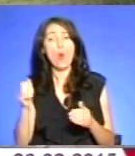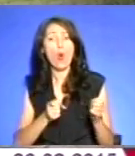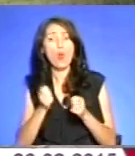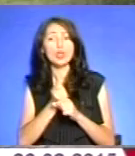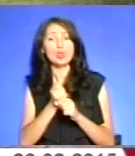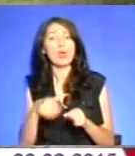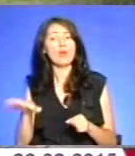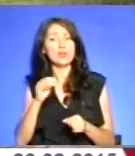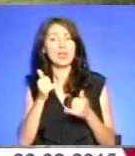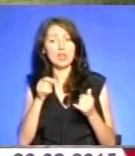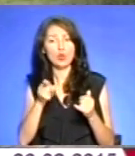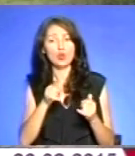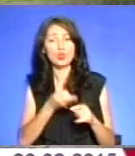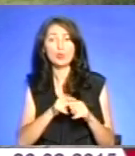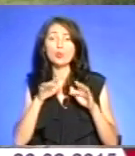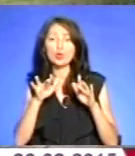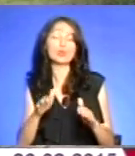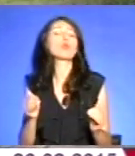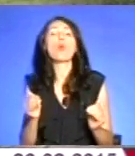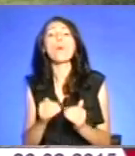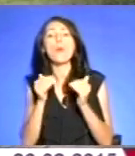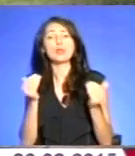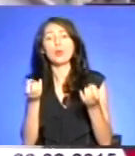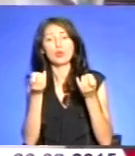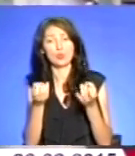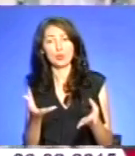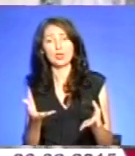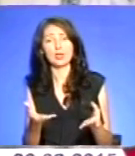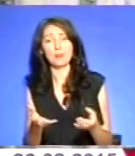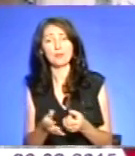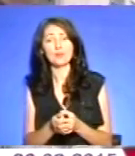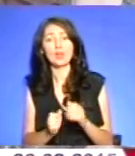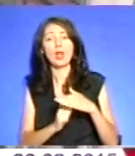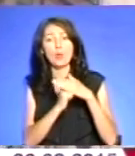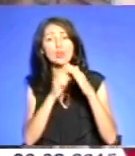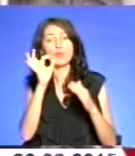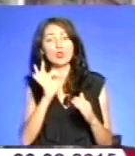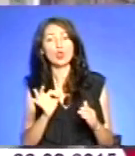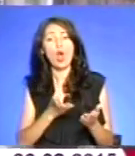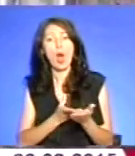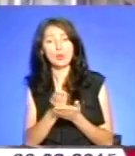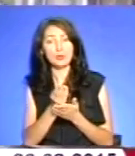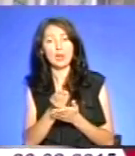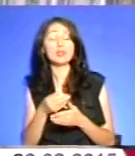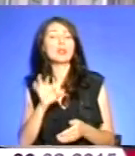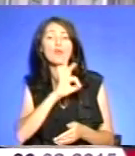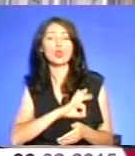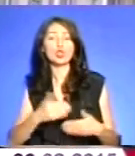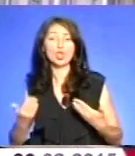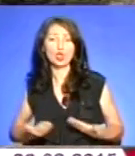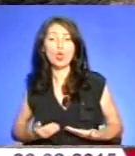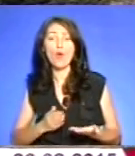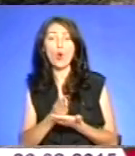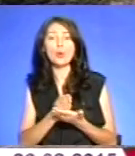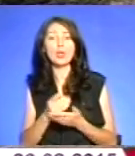для того, аби цю процедуру максимально спростити. Базовий відсоток по сплаті за спожиті житлово-комунальні послуги